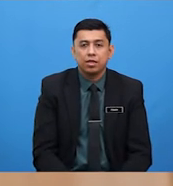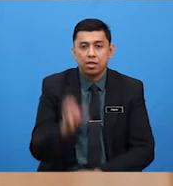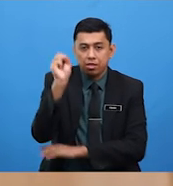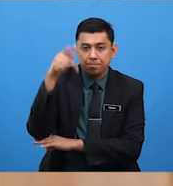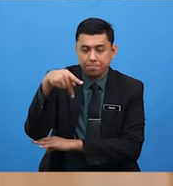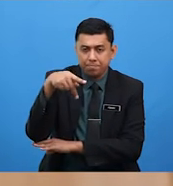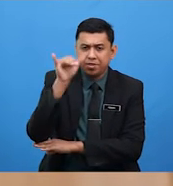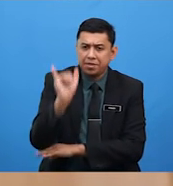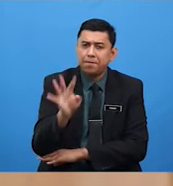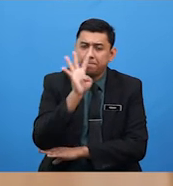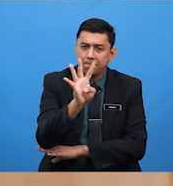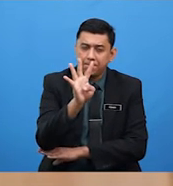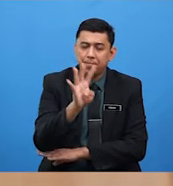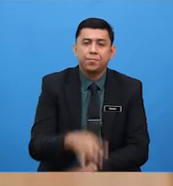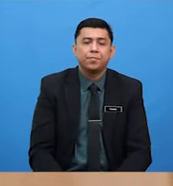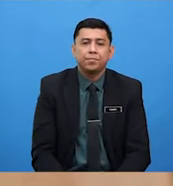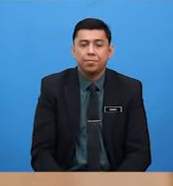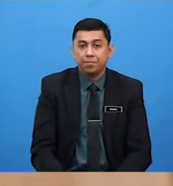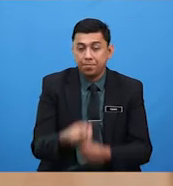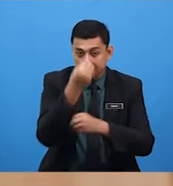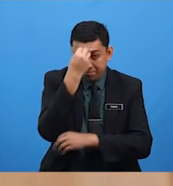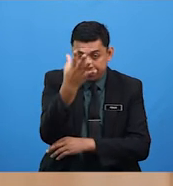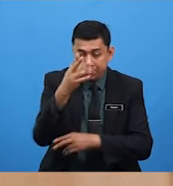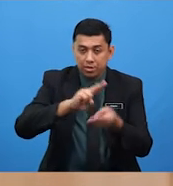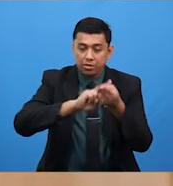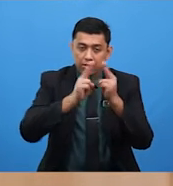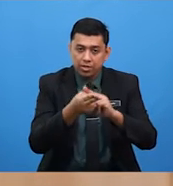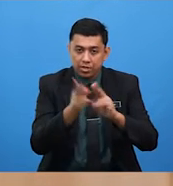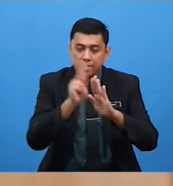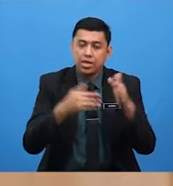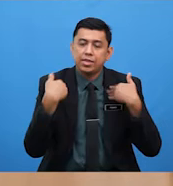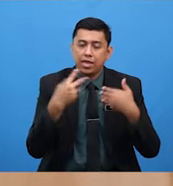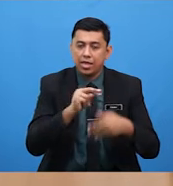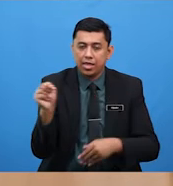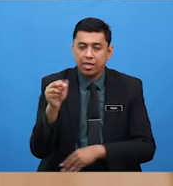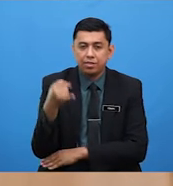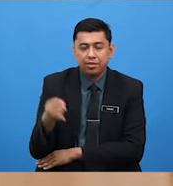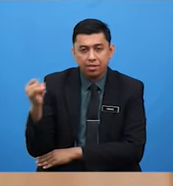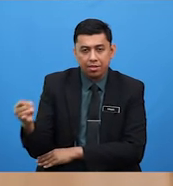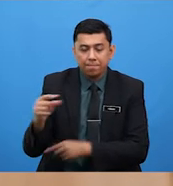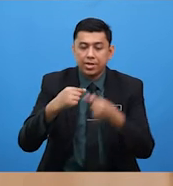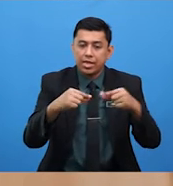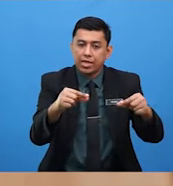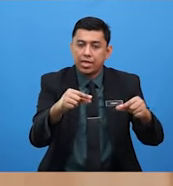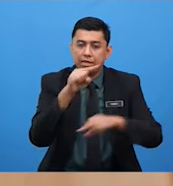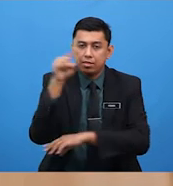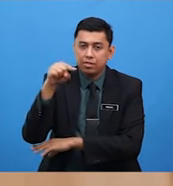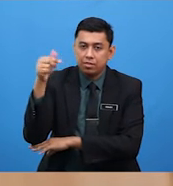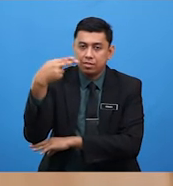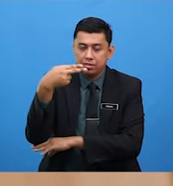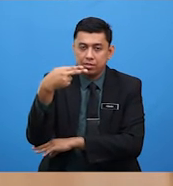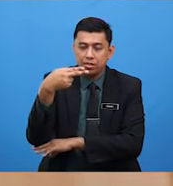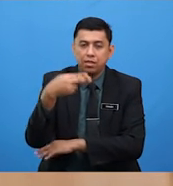pembelajaran yang keempat, iaitu memerihalkan perubahan keadaan jirim dari segi pergerakan zarah akibat